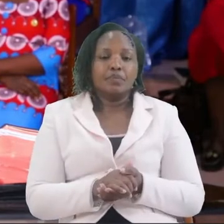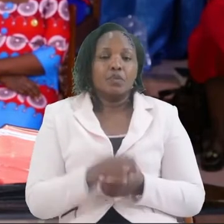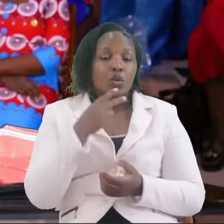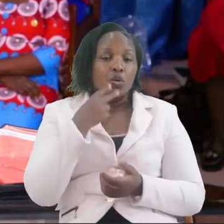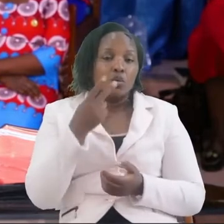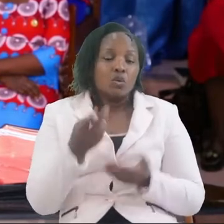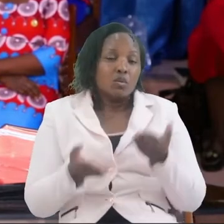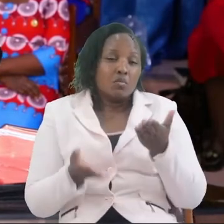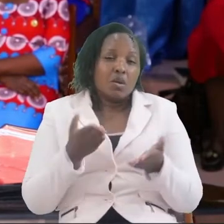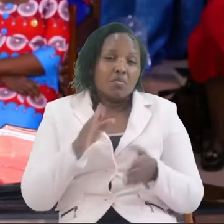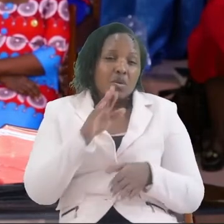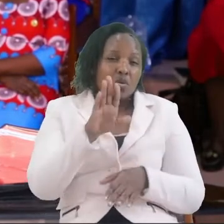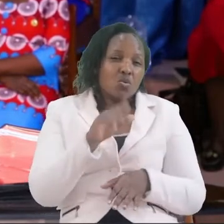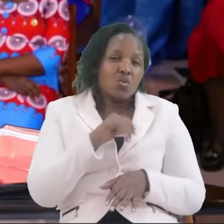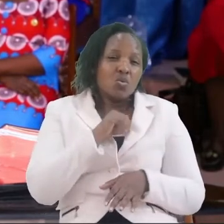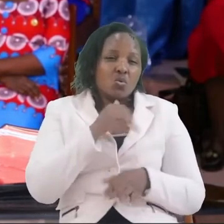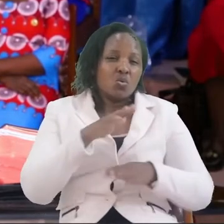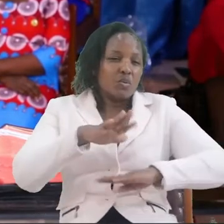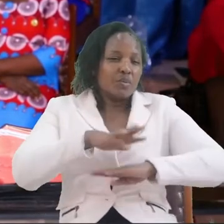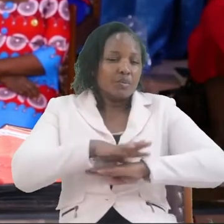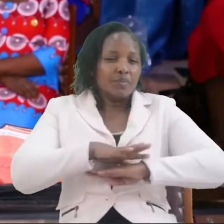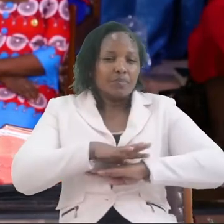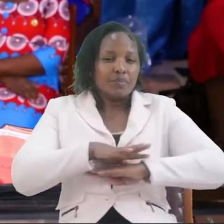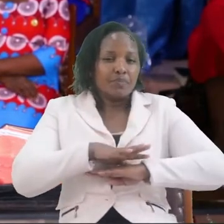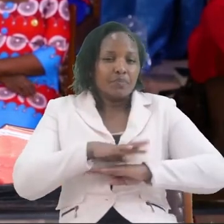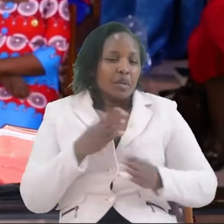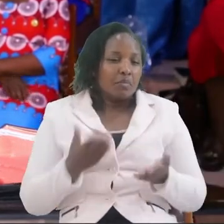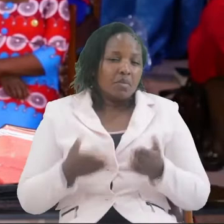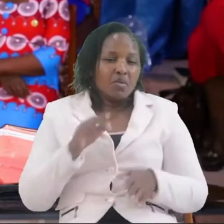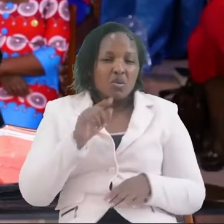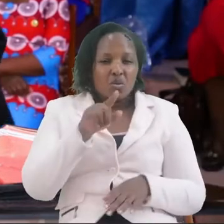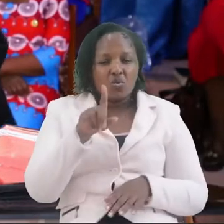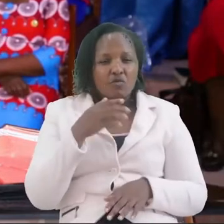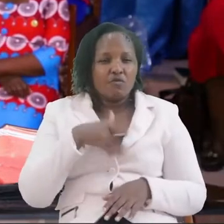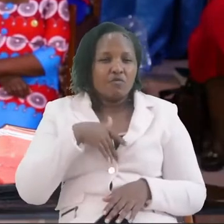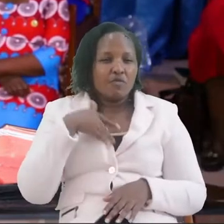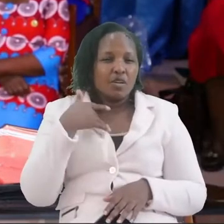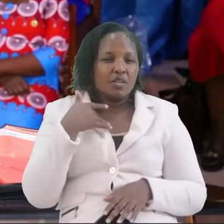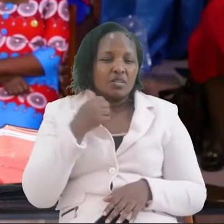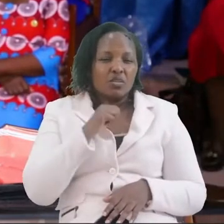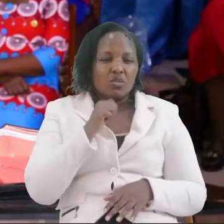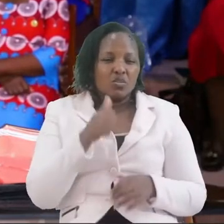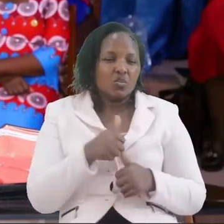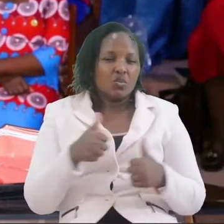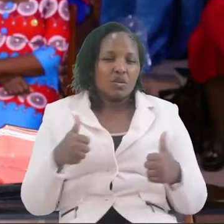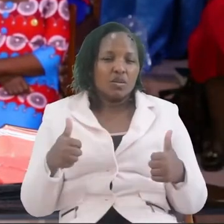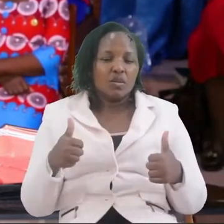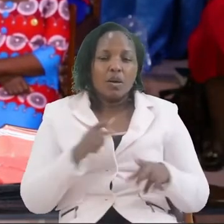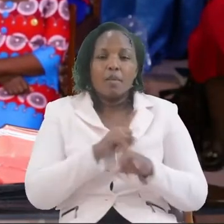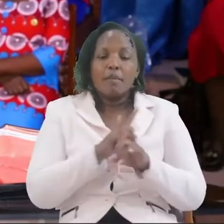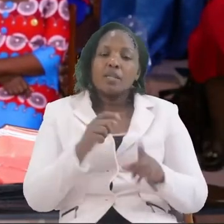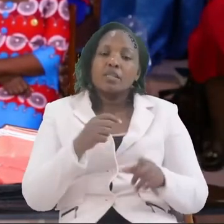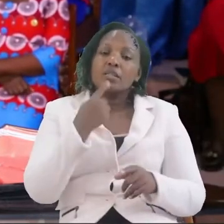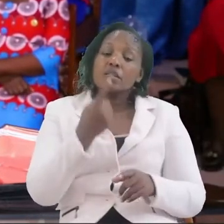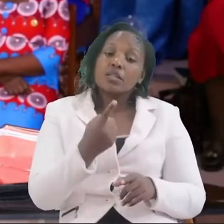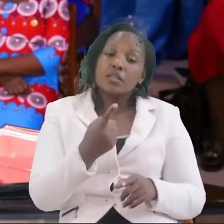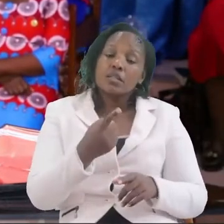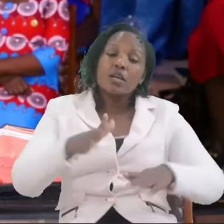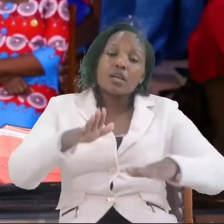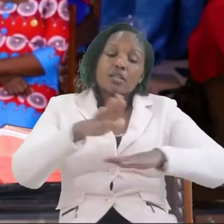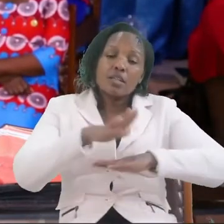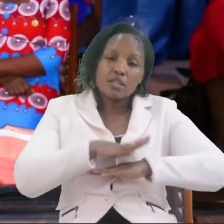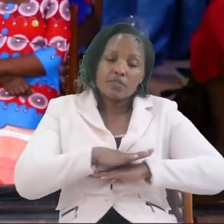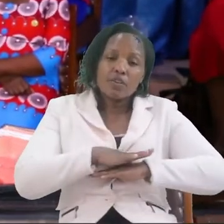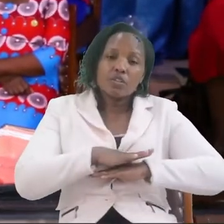unaona kama wewe haujatosheka, ni wewe kama sio sawa. Lakini tunataka kusema